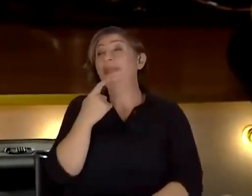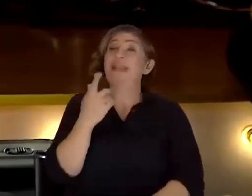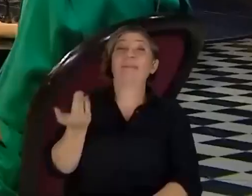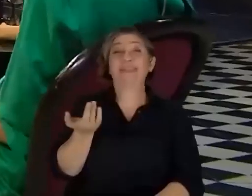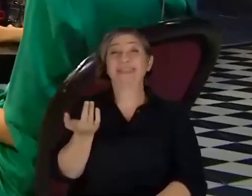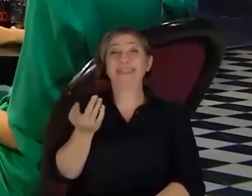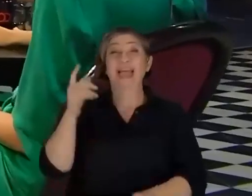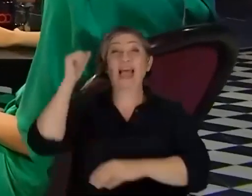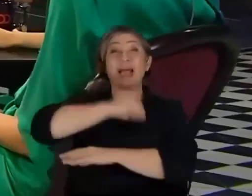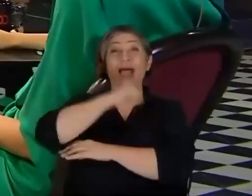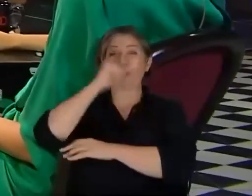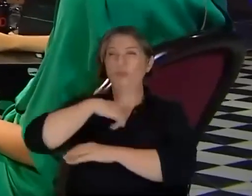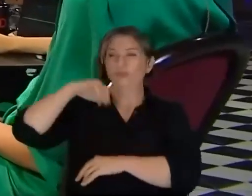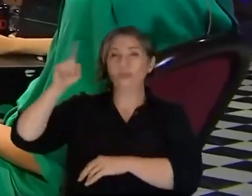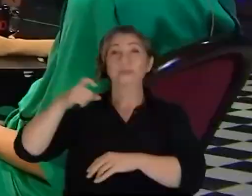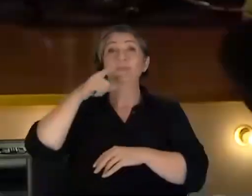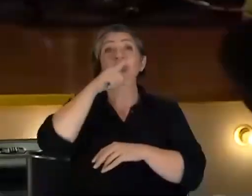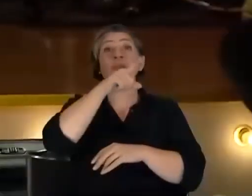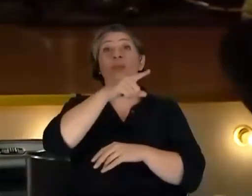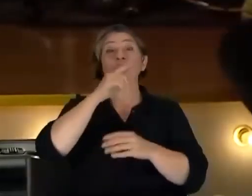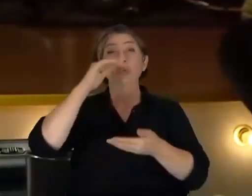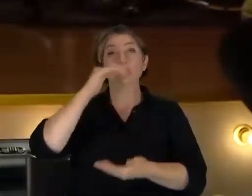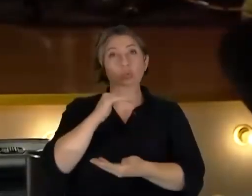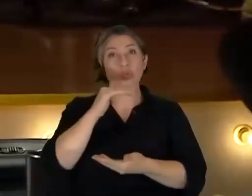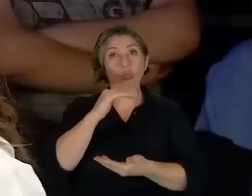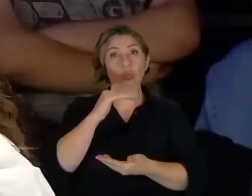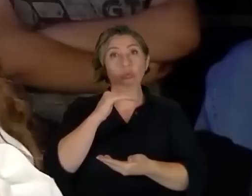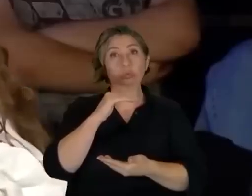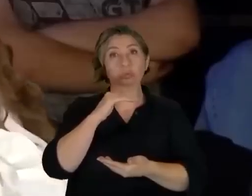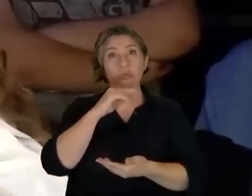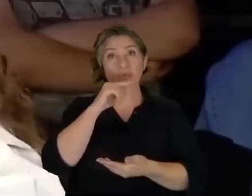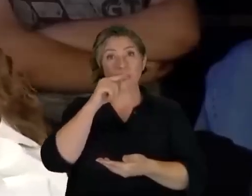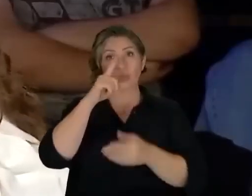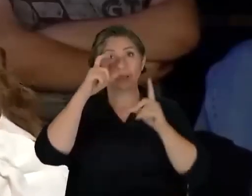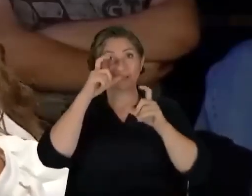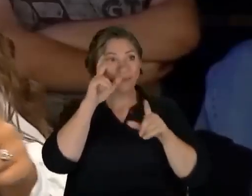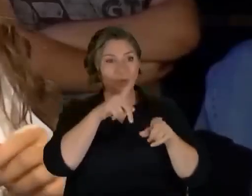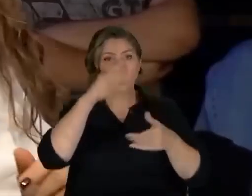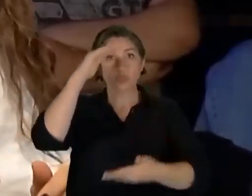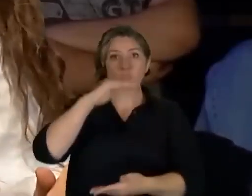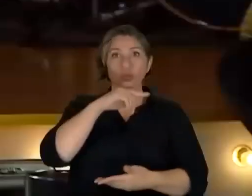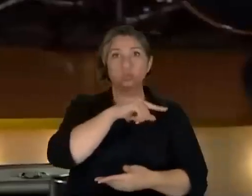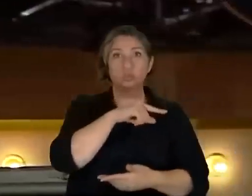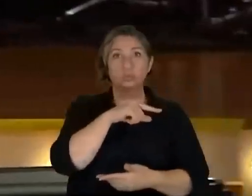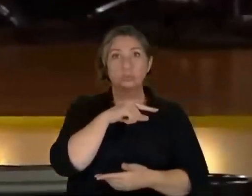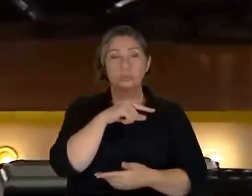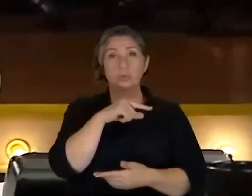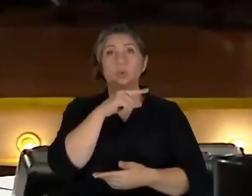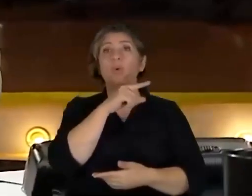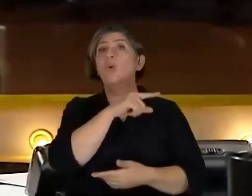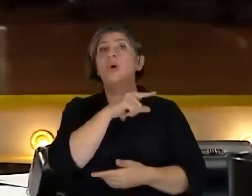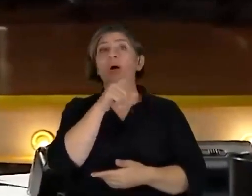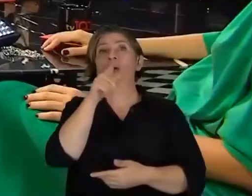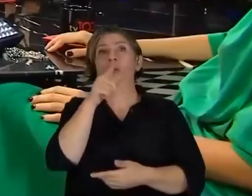o zaman bir kamyon bulayım. Hayır, bu arp mesela küçük. Ben bunu yani o öyle hangi büyük. Hangi arp küçük? Bu arp o arp küçük? Küçük arp evet.